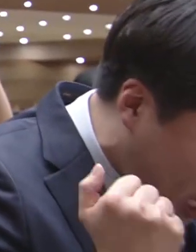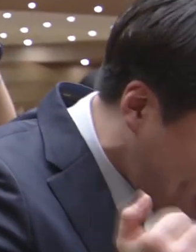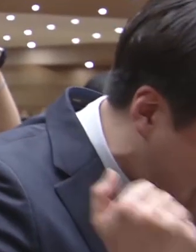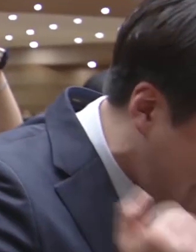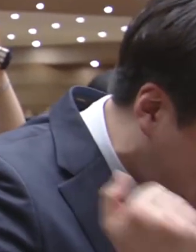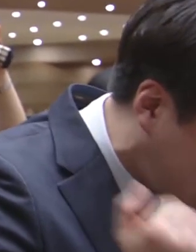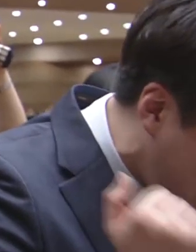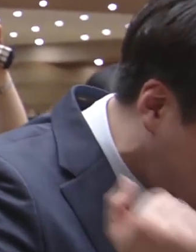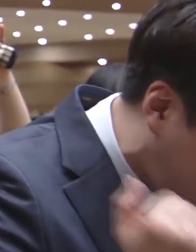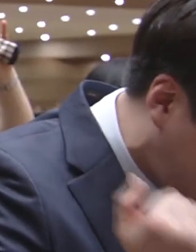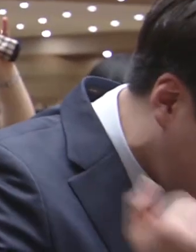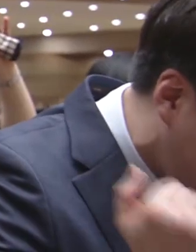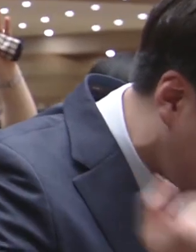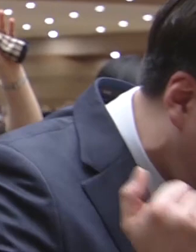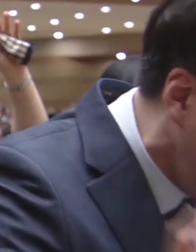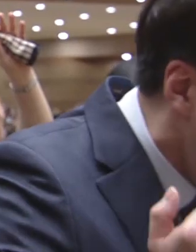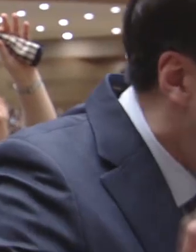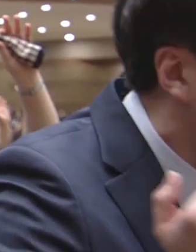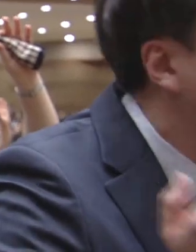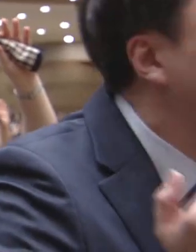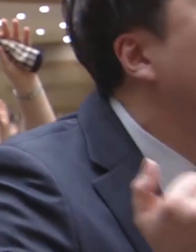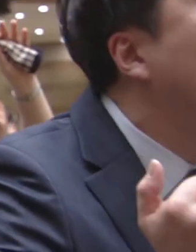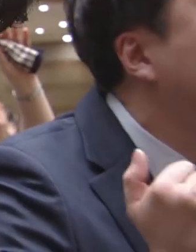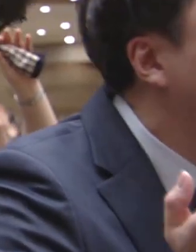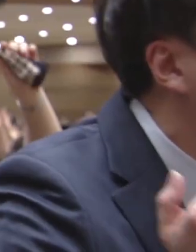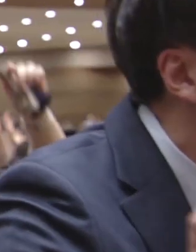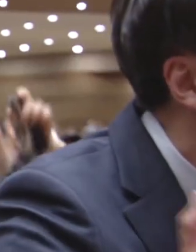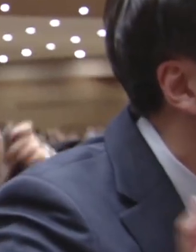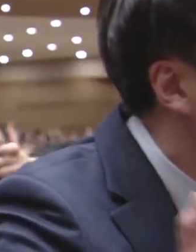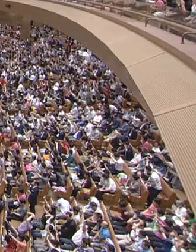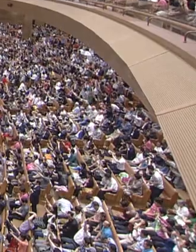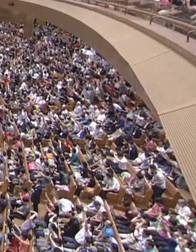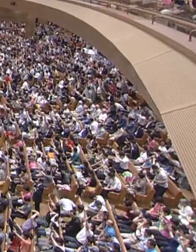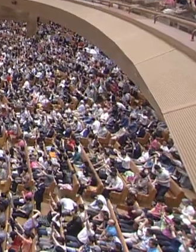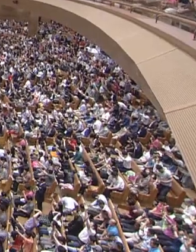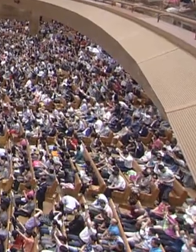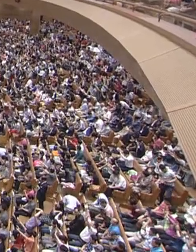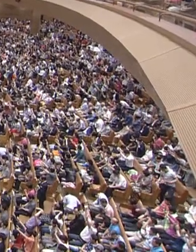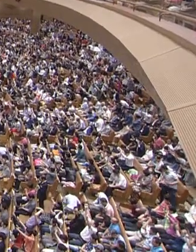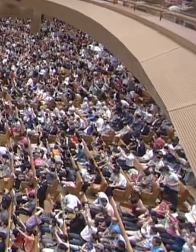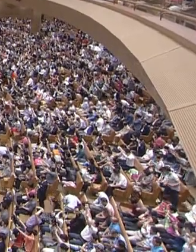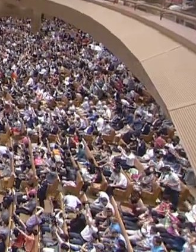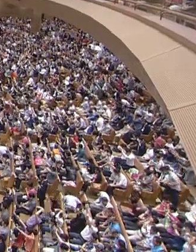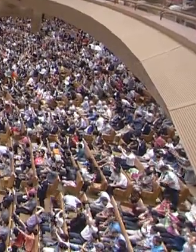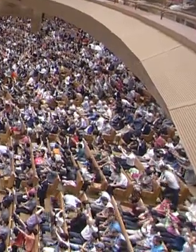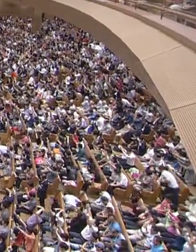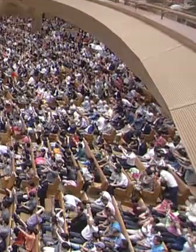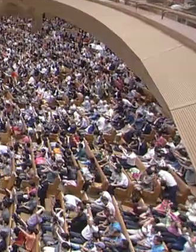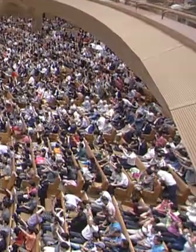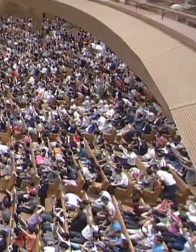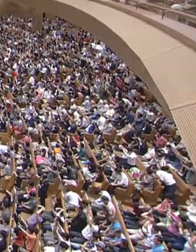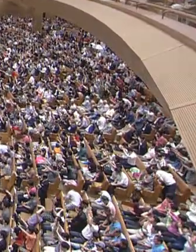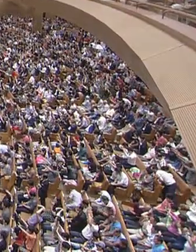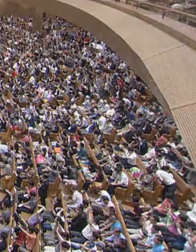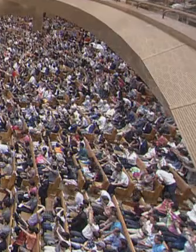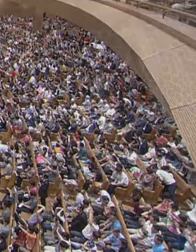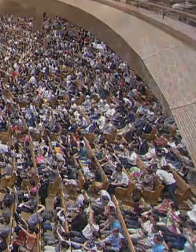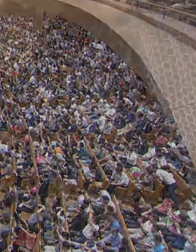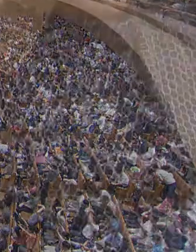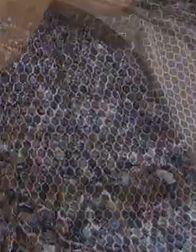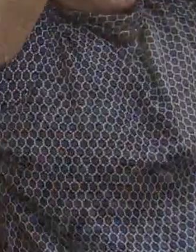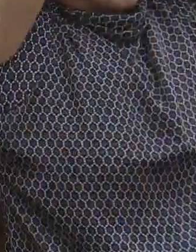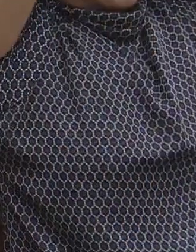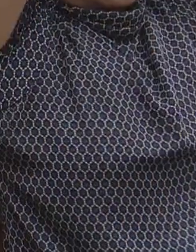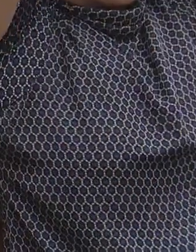사망을 담당하시며 양보하지 않으신 우리 예수님의 은혜, 그 은혜 내가 몰라서, 그 은혜를 내가